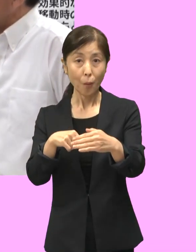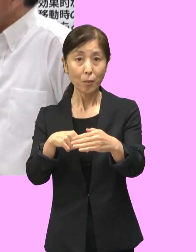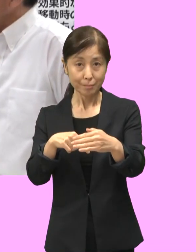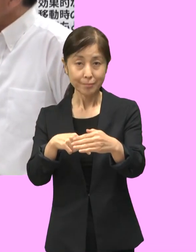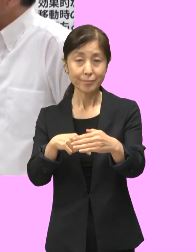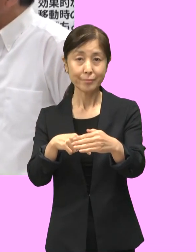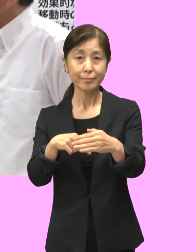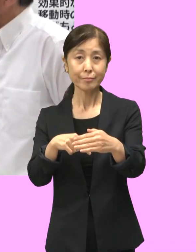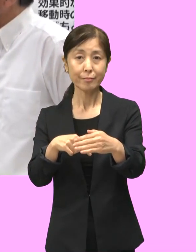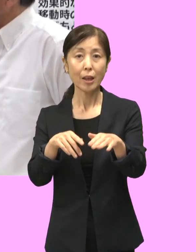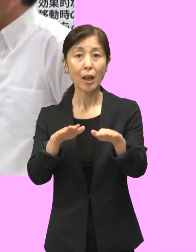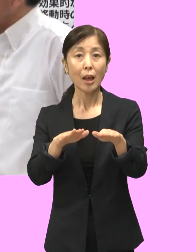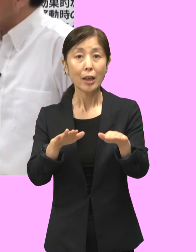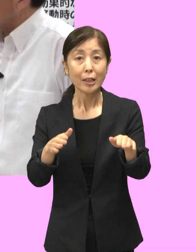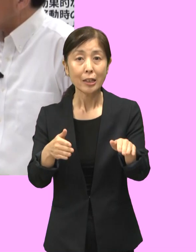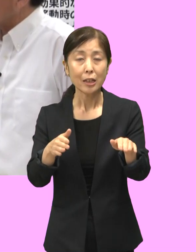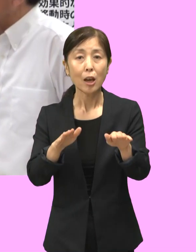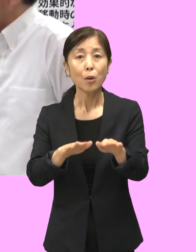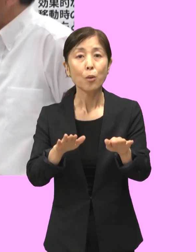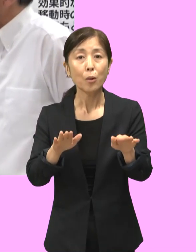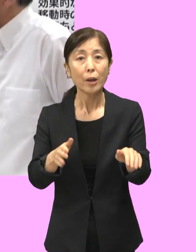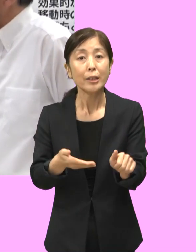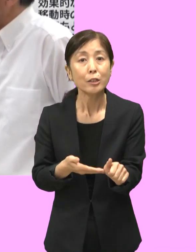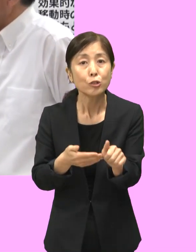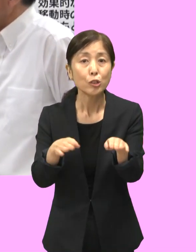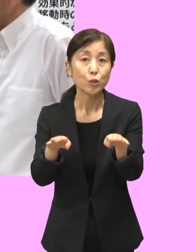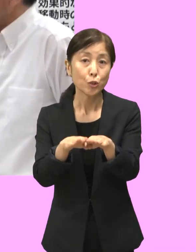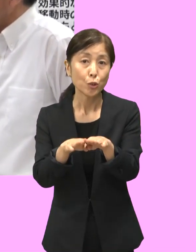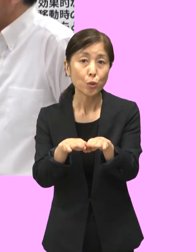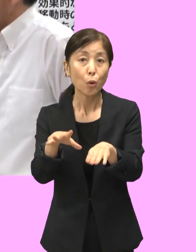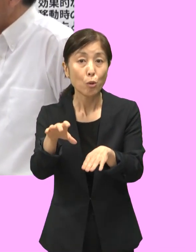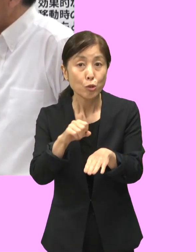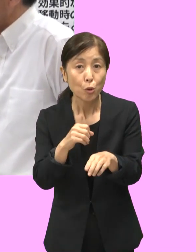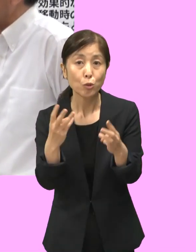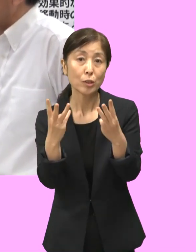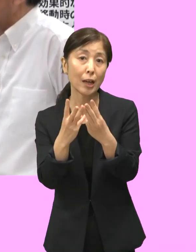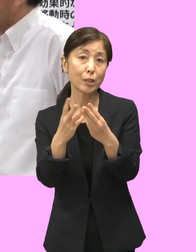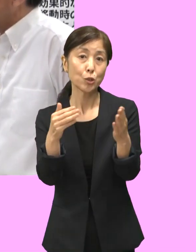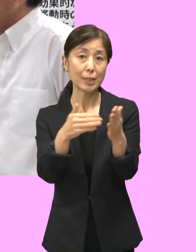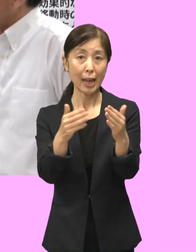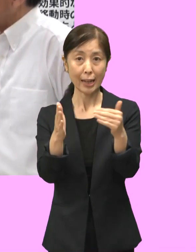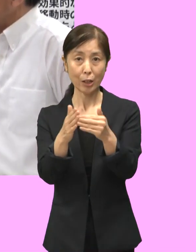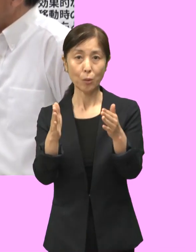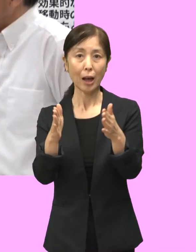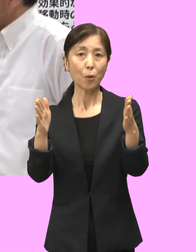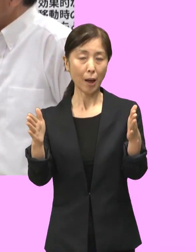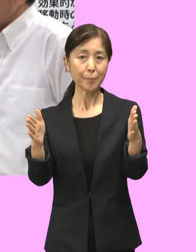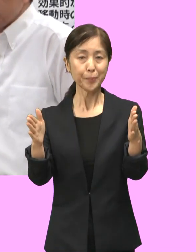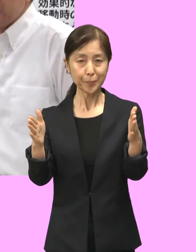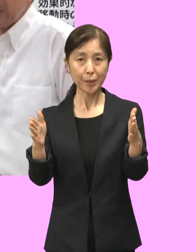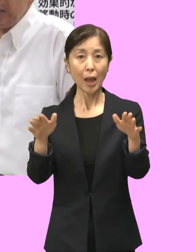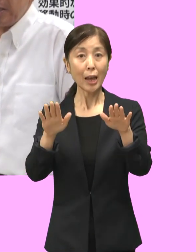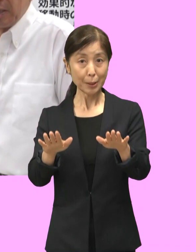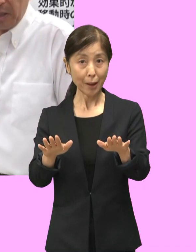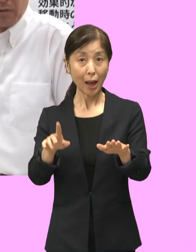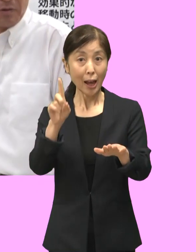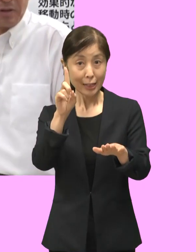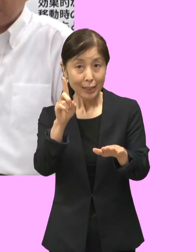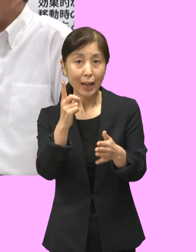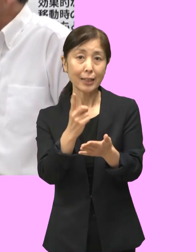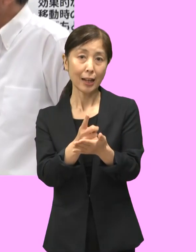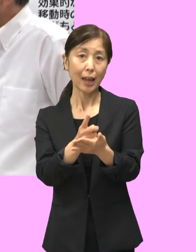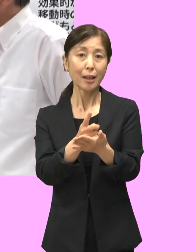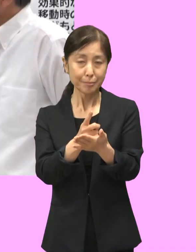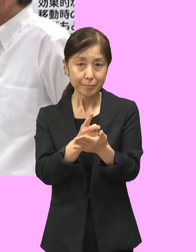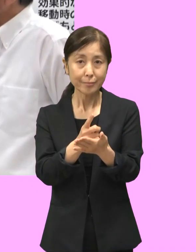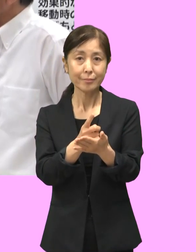目に育児休業の取得回数制限の緩和ということで、現在原則1回限りとな